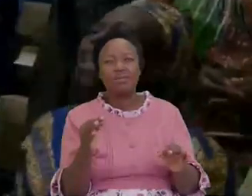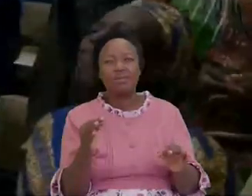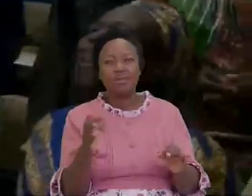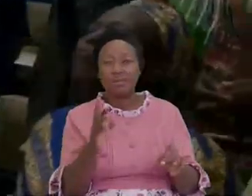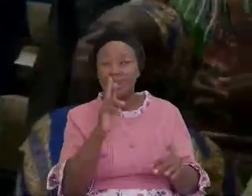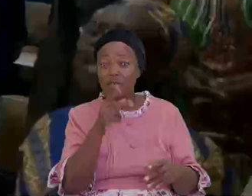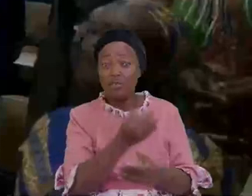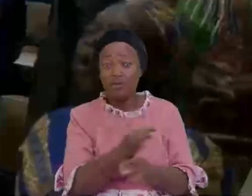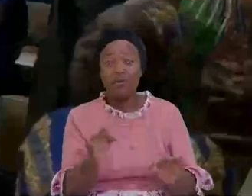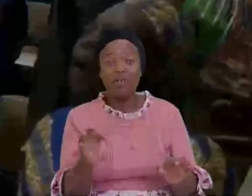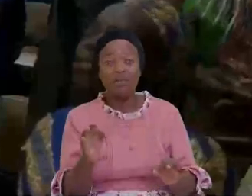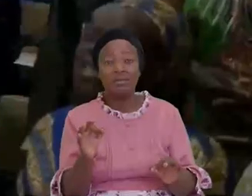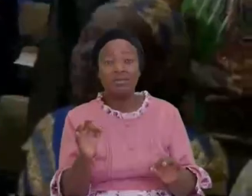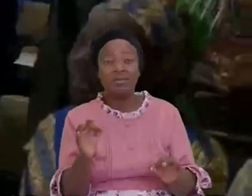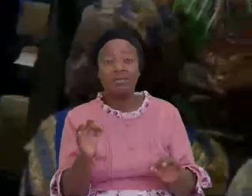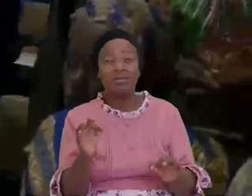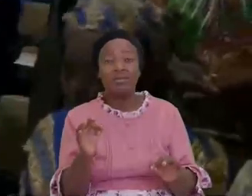Est-ce que tu es libre?